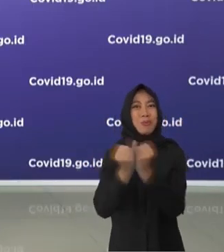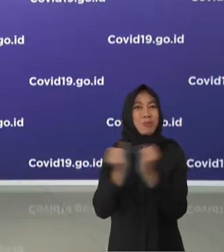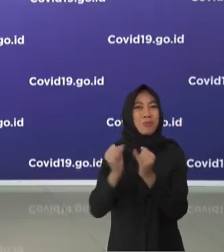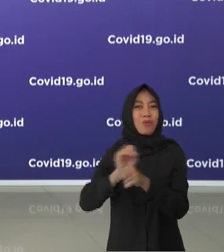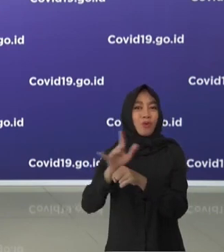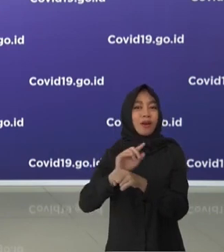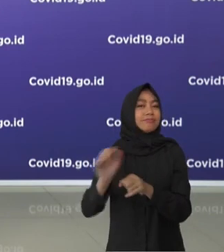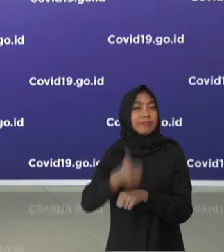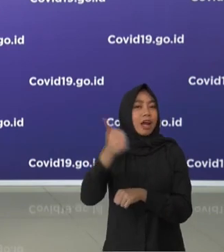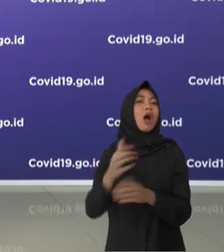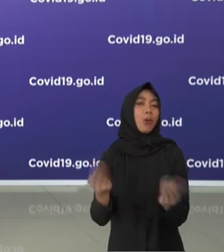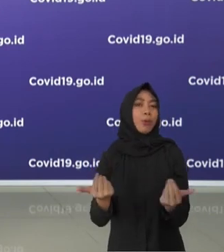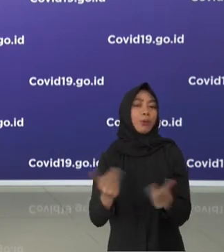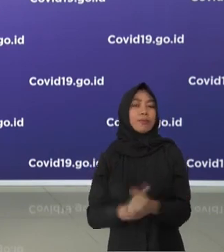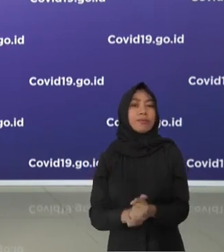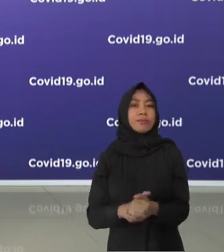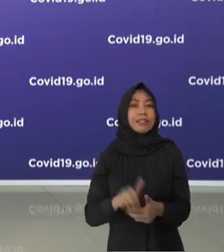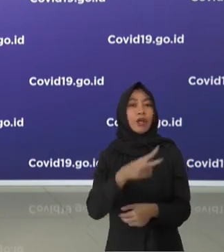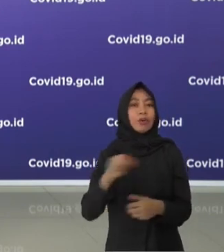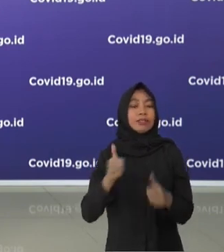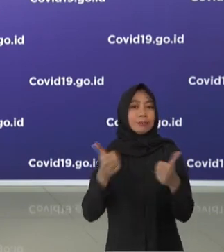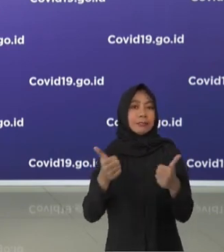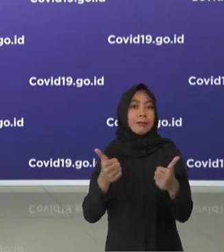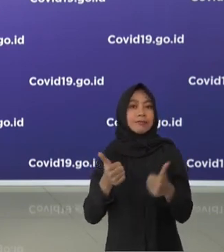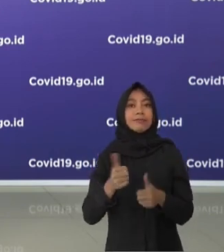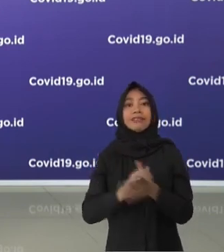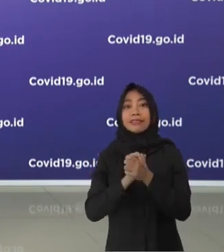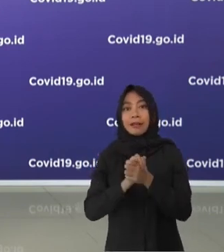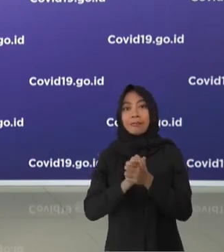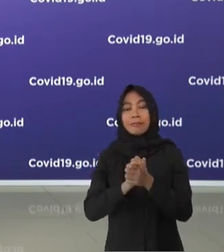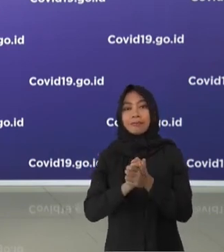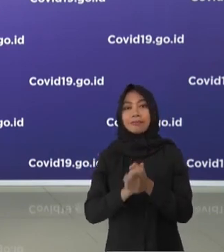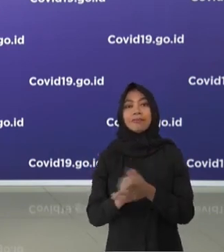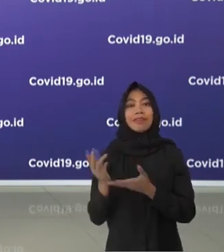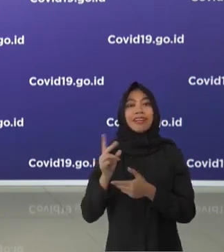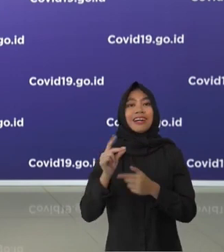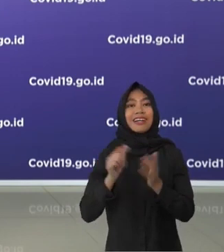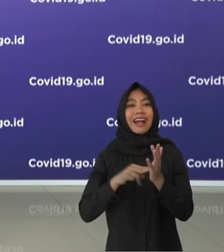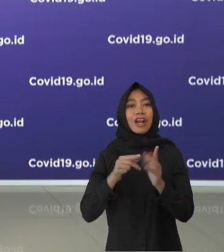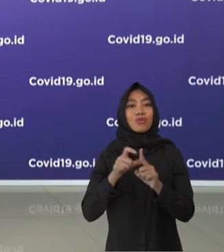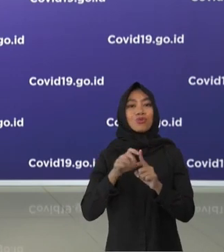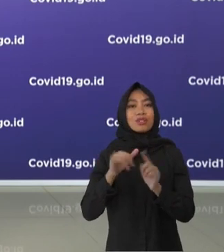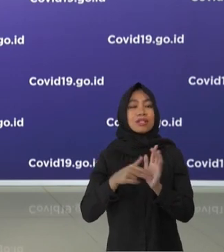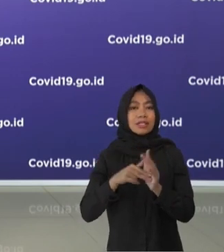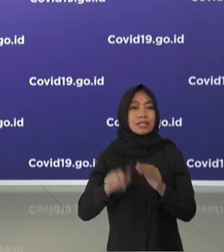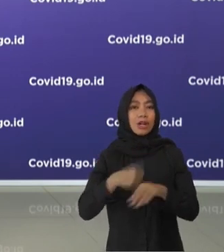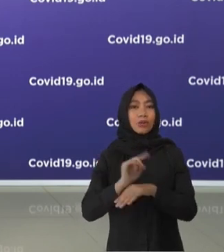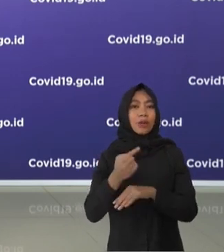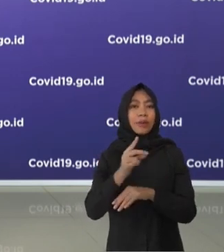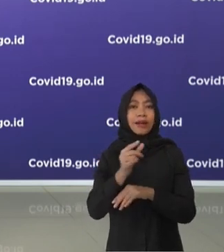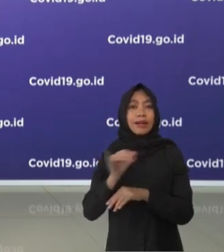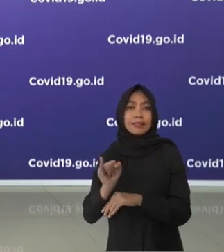melawan COVID-19. Indonesia bisa. Salam tangguh. Saya M. Rahanuddin, Direktur